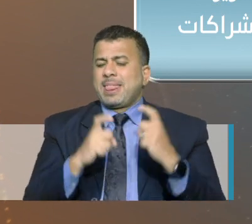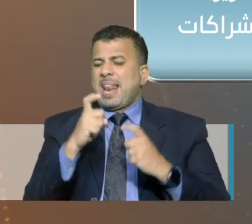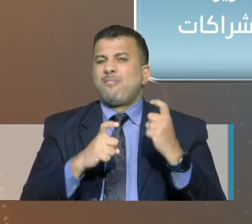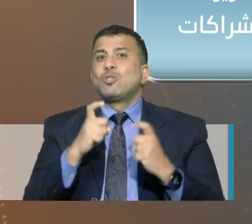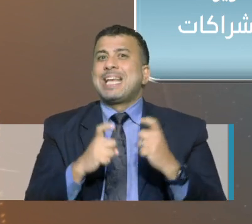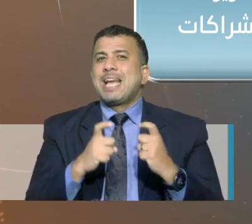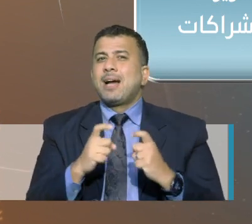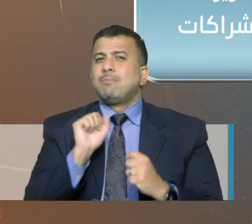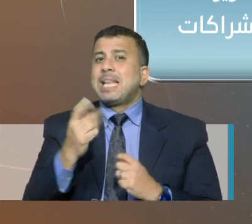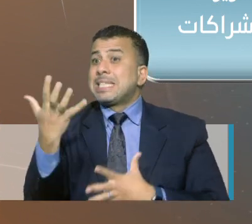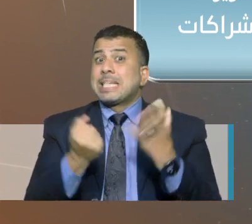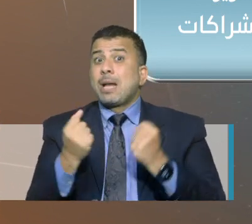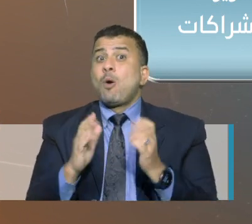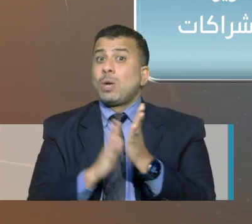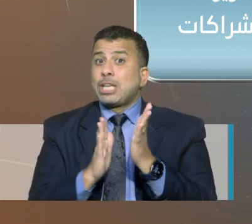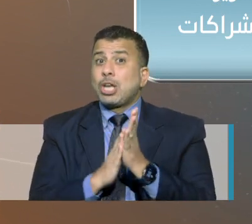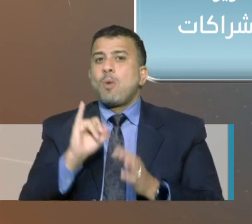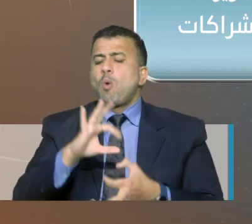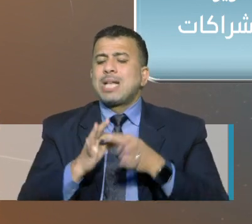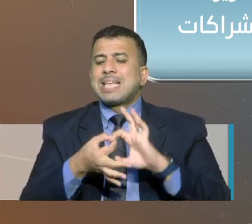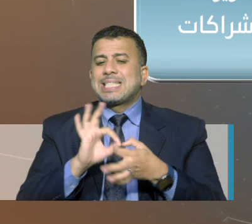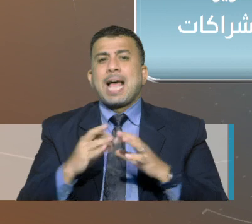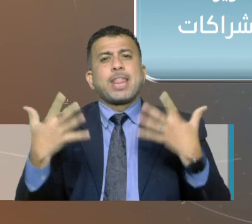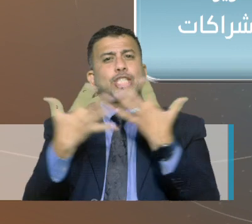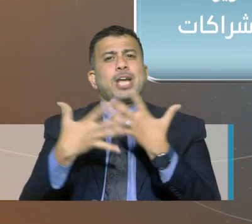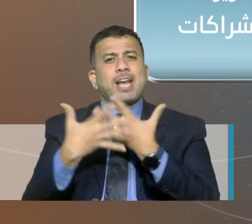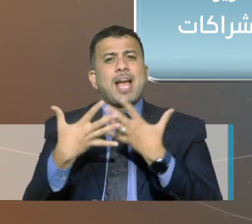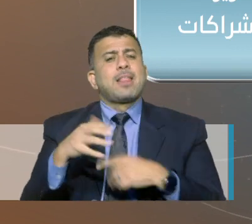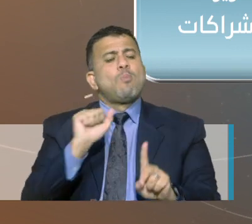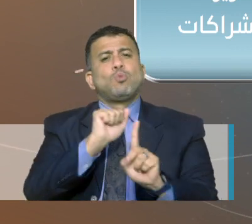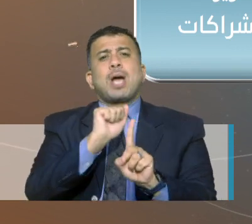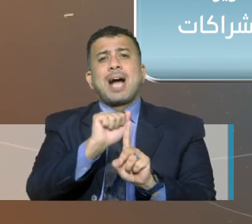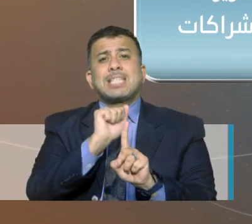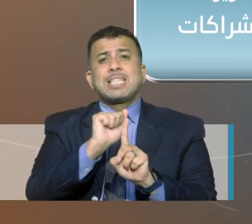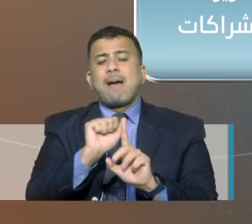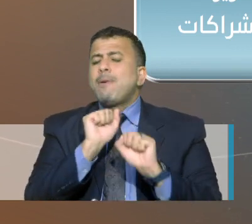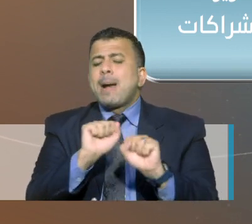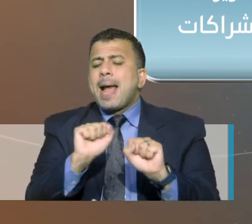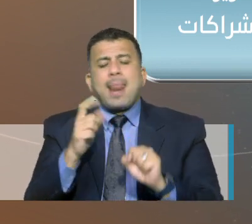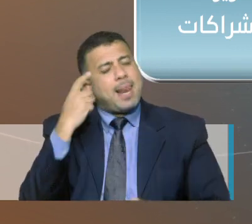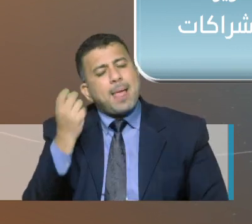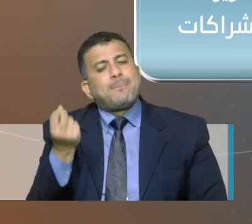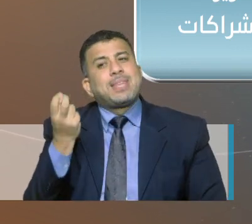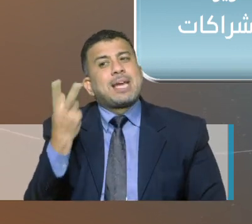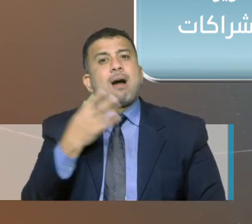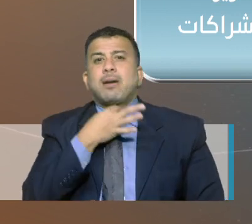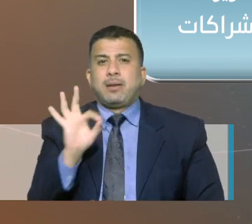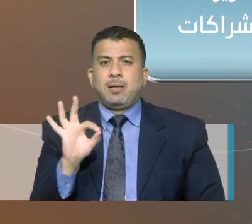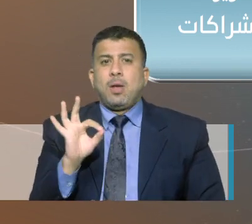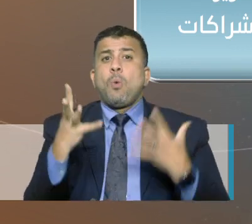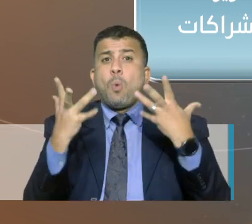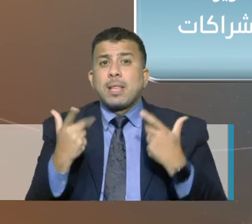القدره التنافسيه للاماره من خلال استقطاب وتشجيع المؤسسات وشركات متخصصه في مجال